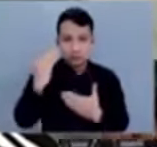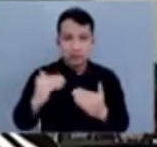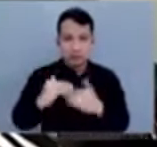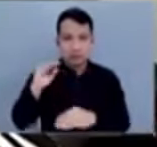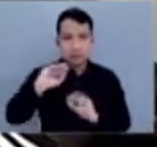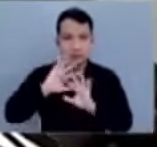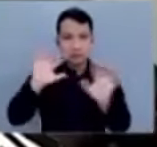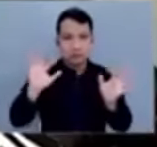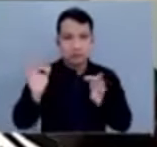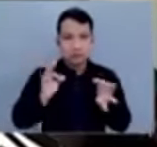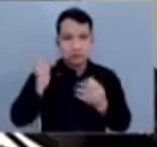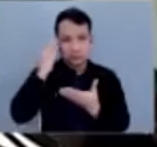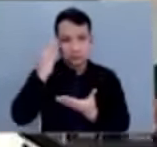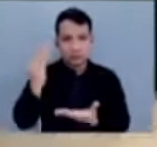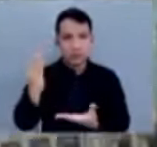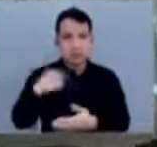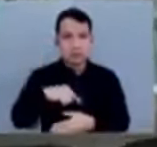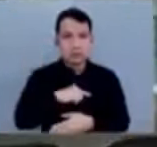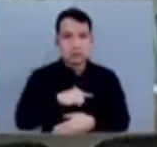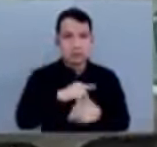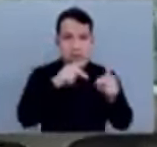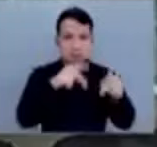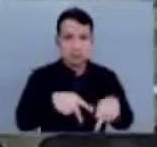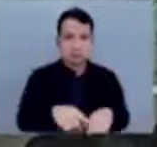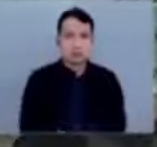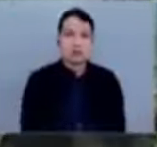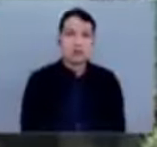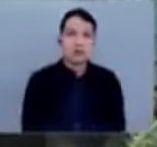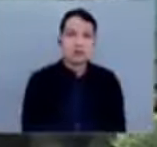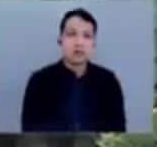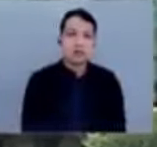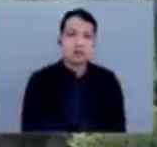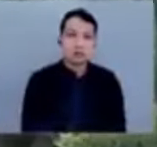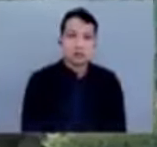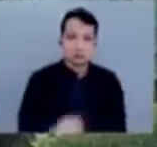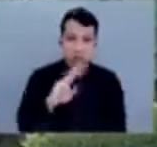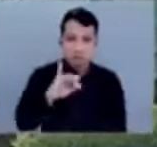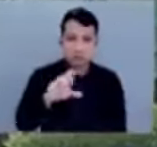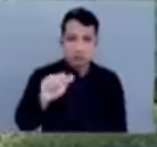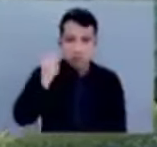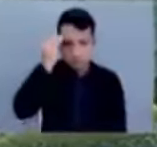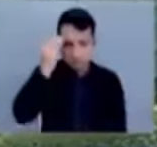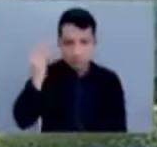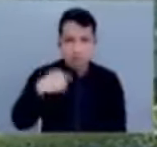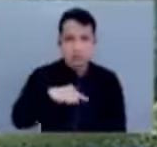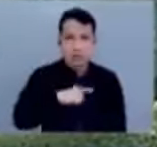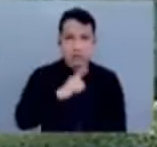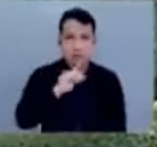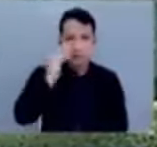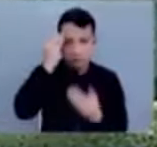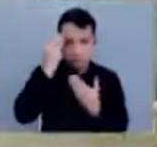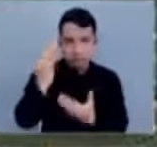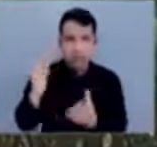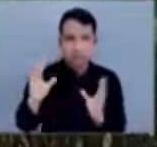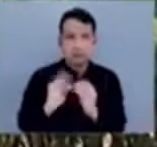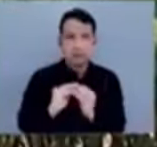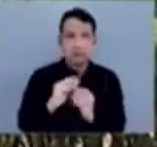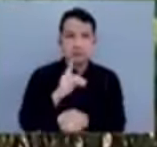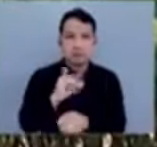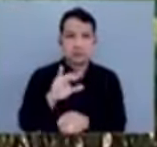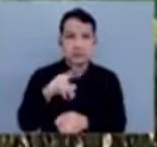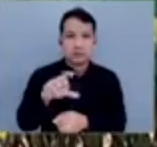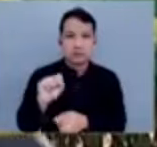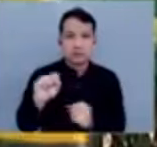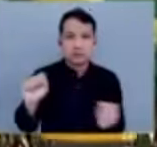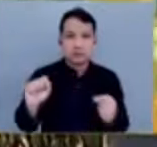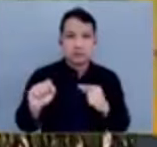maliwanagan ang ating mga tao. Sa ilalim ng Vienna Convention on Public Relations, may immunity ang mga diplomat o opisyal ng mga